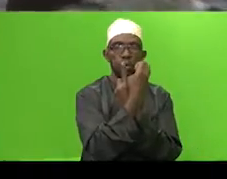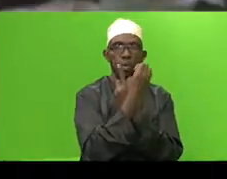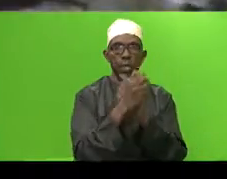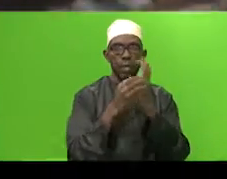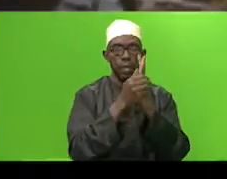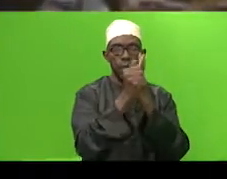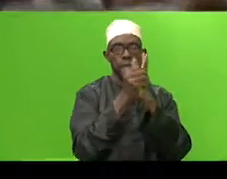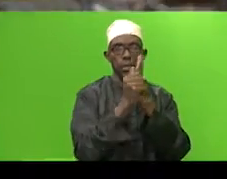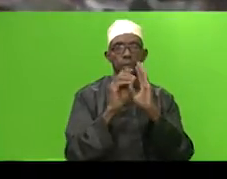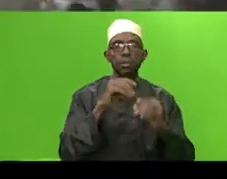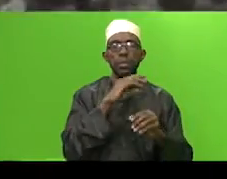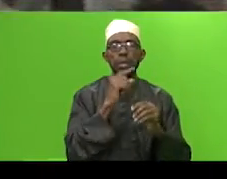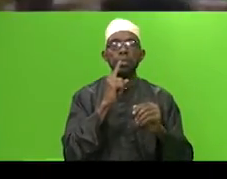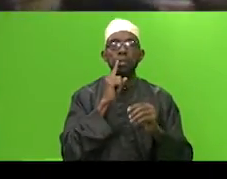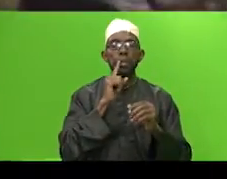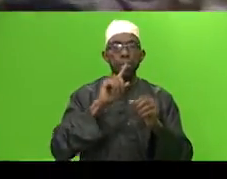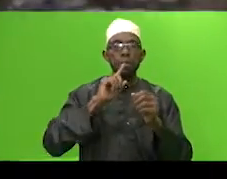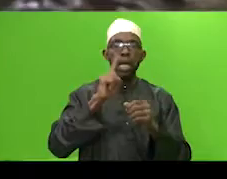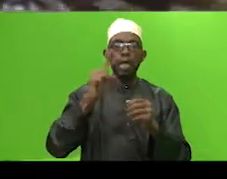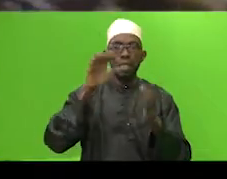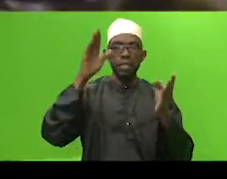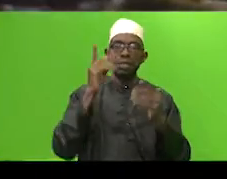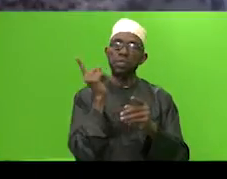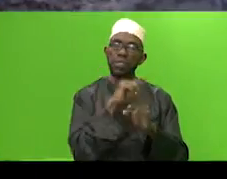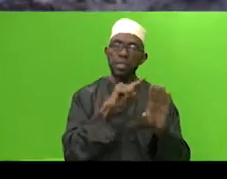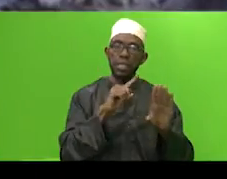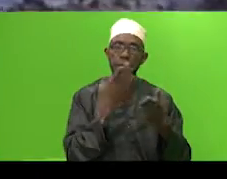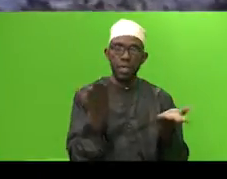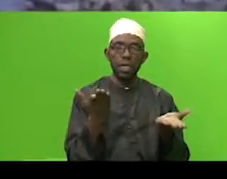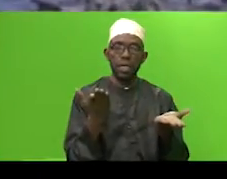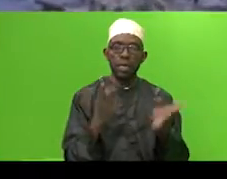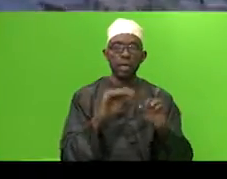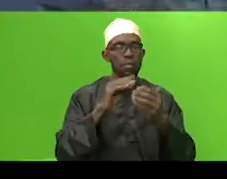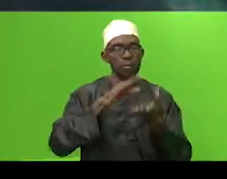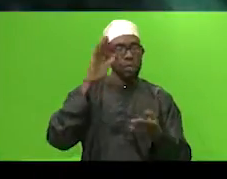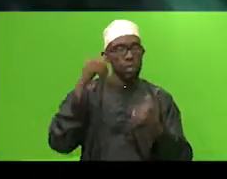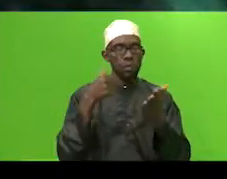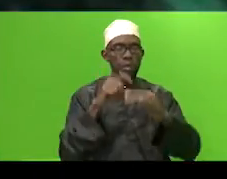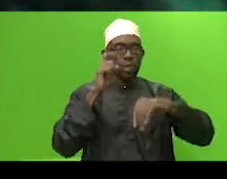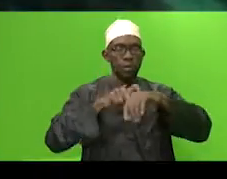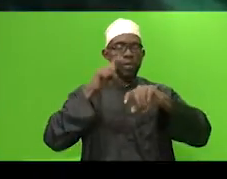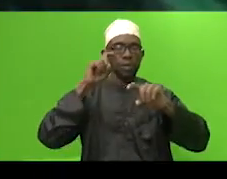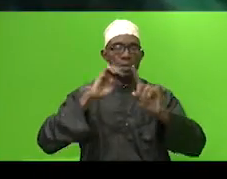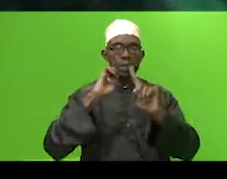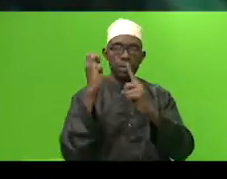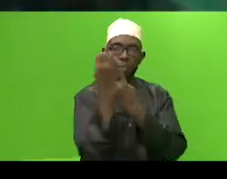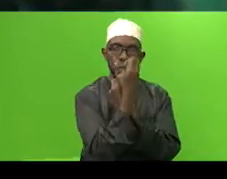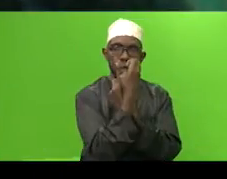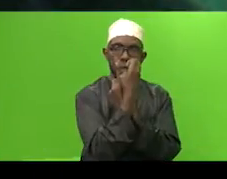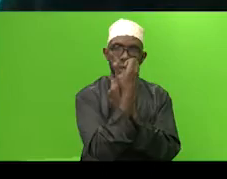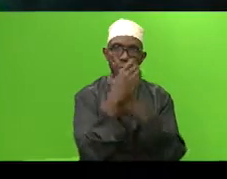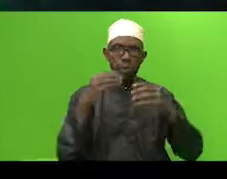plastic bags take more than 100 years to decompose, thereby posing adverse effects to the environment, including